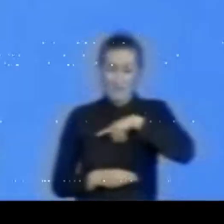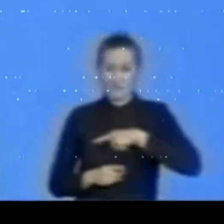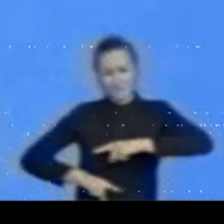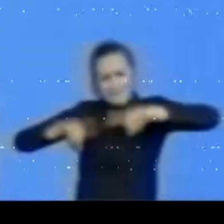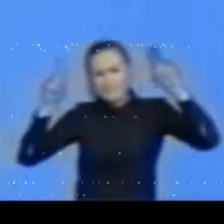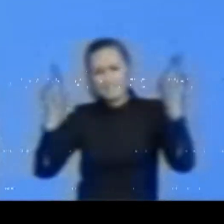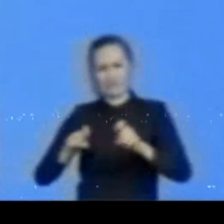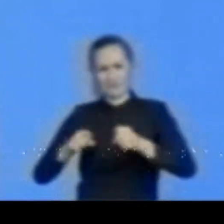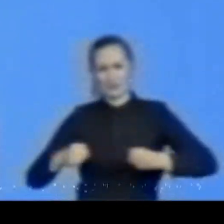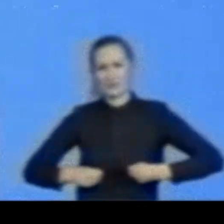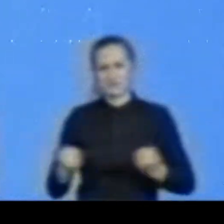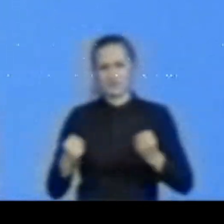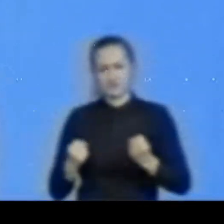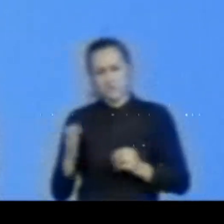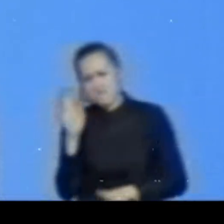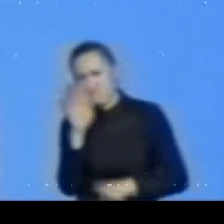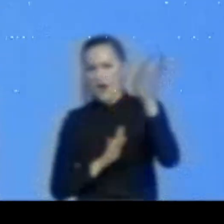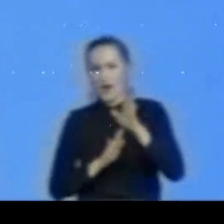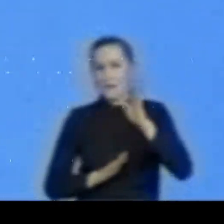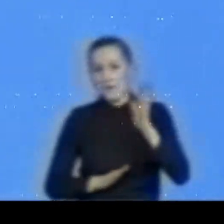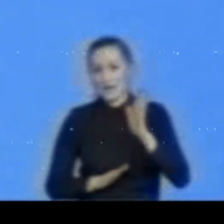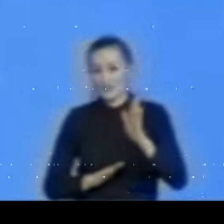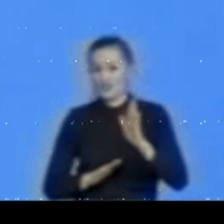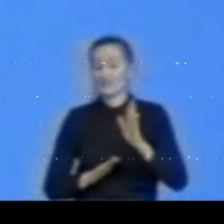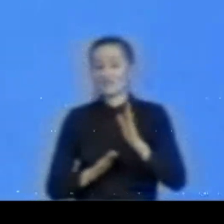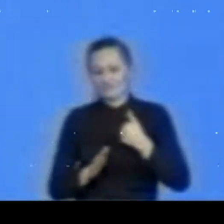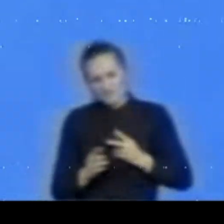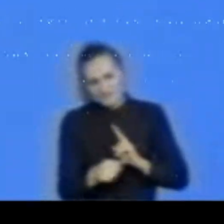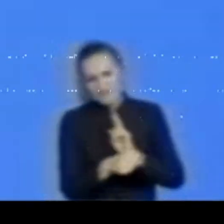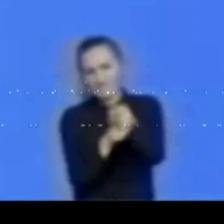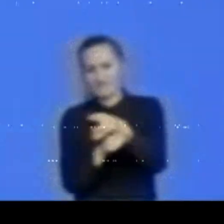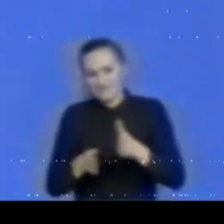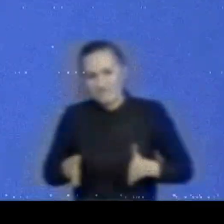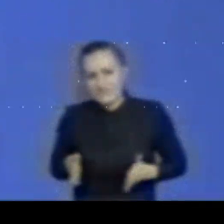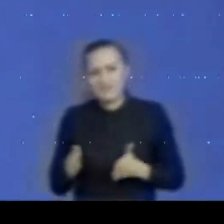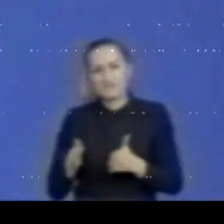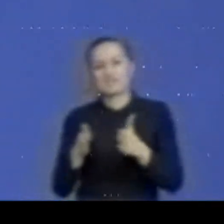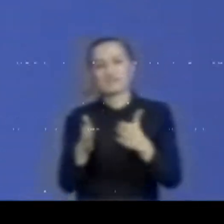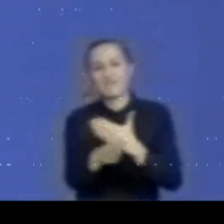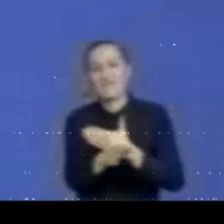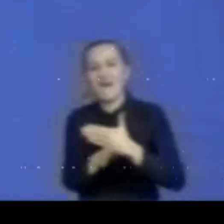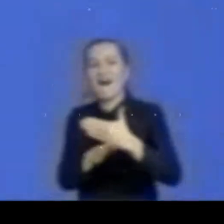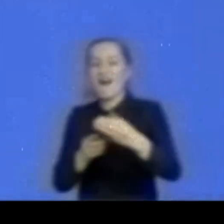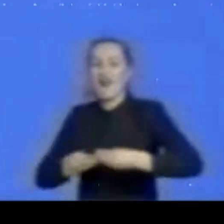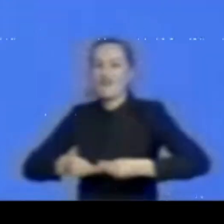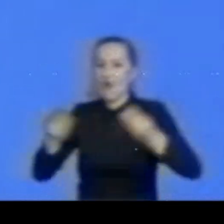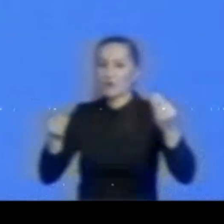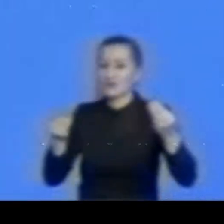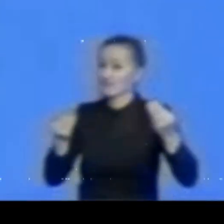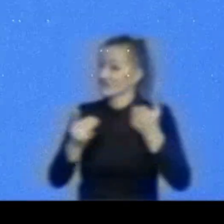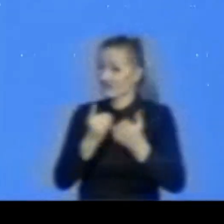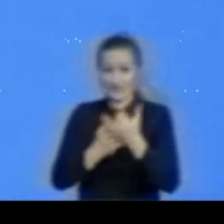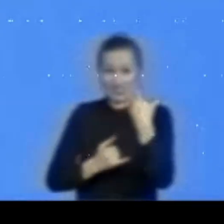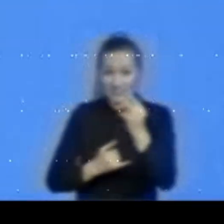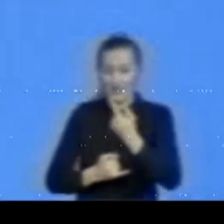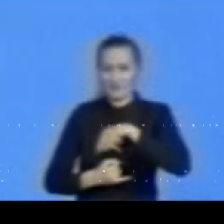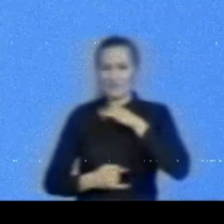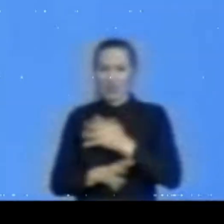szarpniemy cuglami i wejdziemy na ścieżkę trwałego rozwoju, albo ugrzęźniemy w